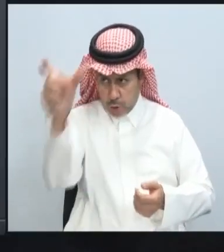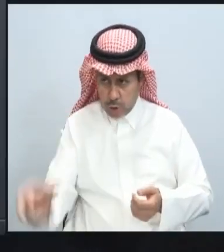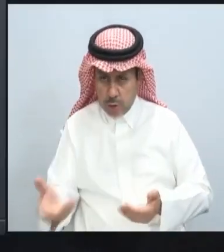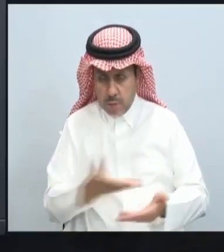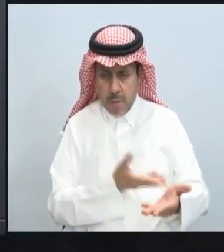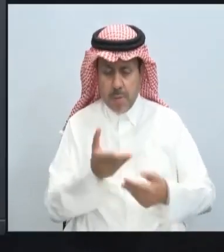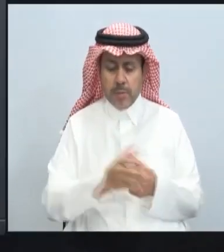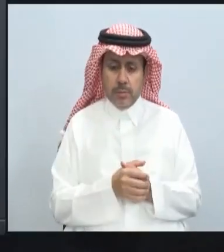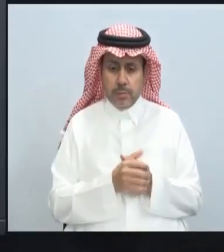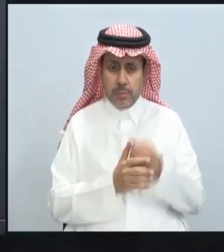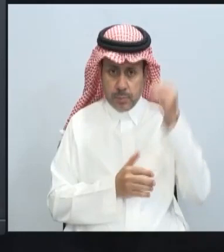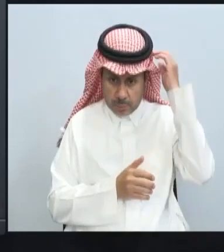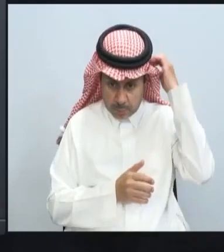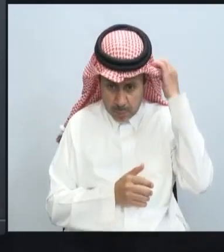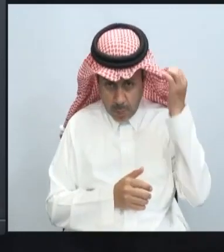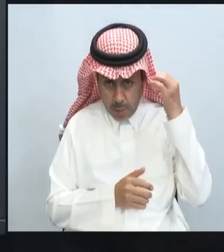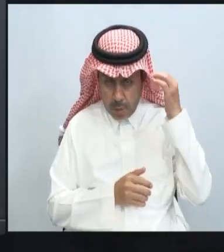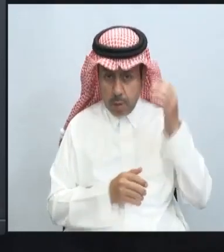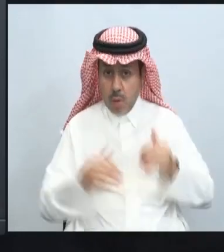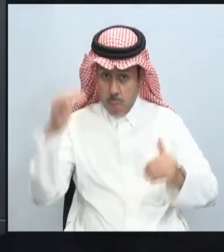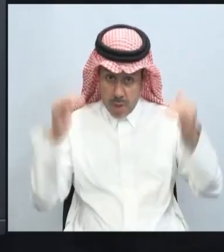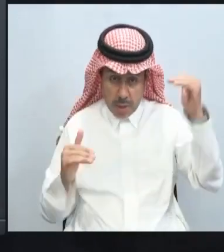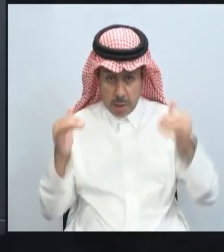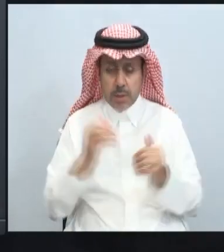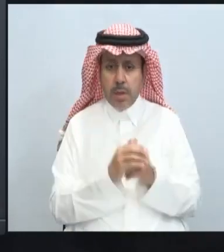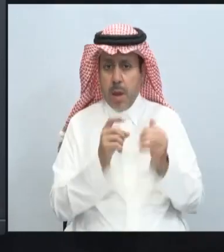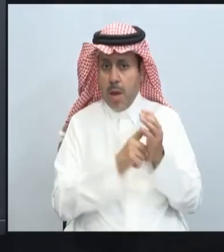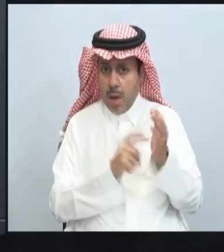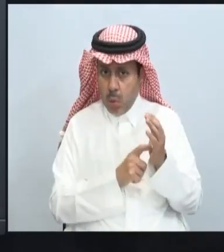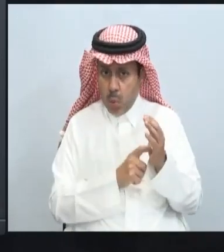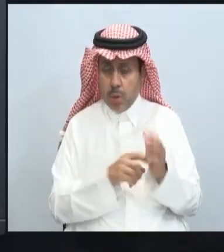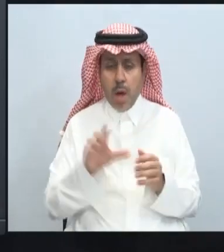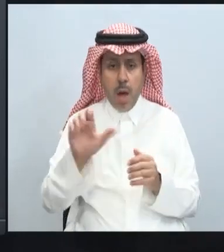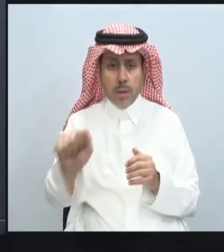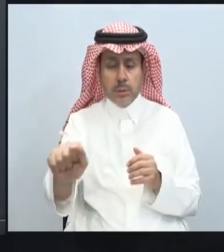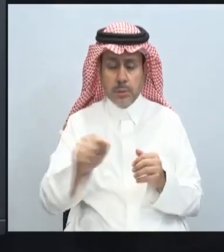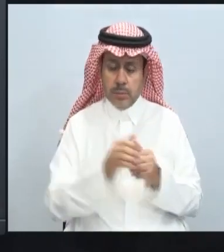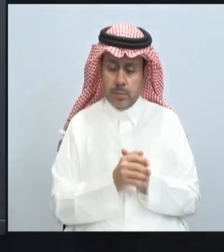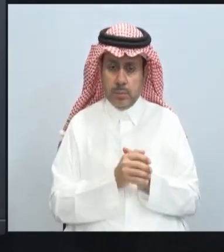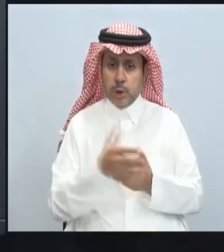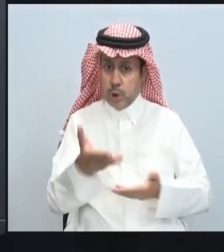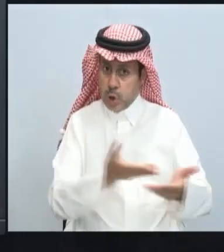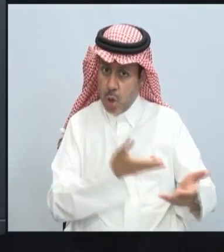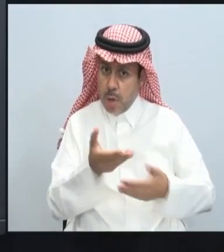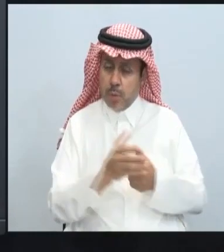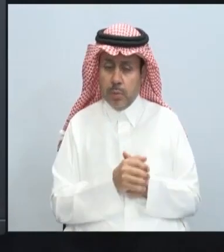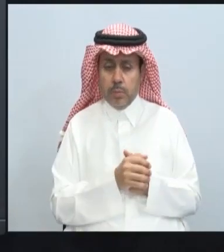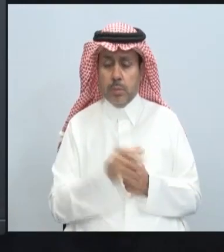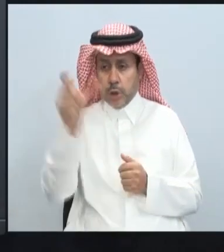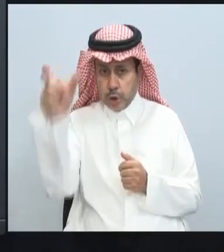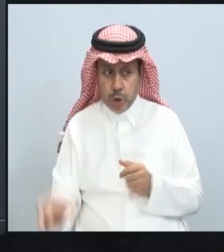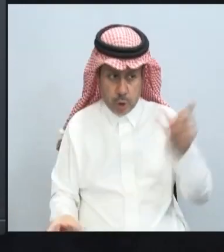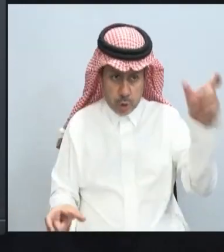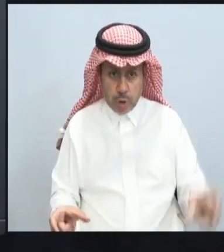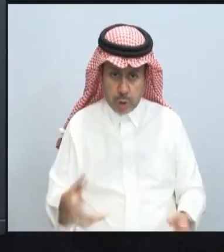بينهم فهذا مما يميز القانون الخاص انه يتعامل يكون هناك تعامل بين الاشخاص